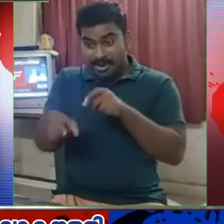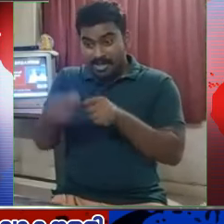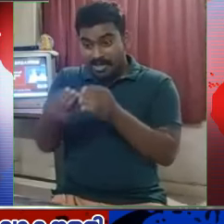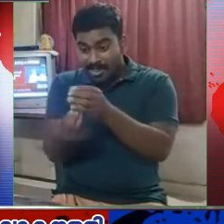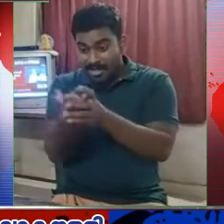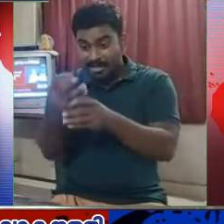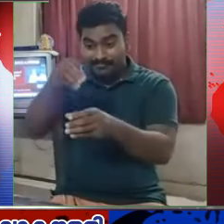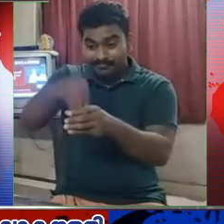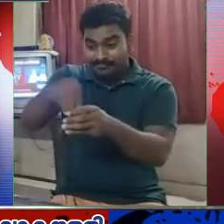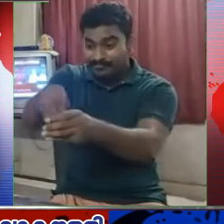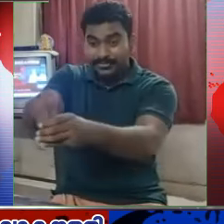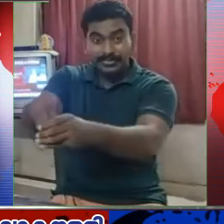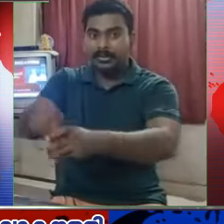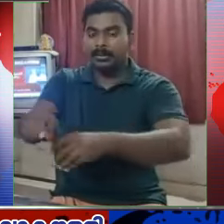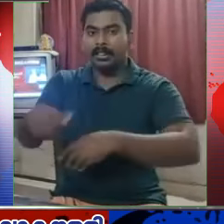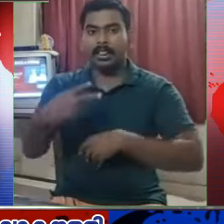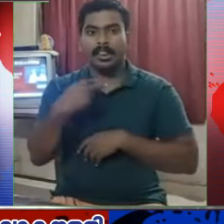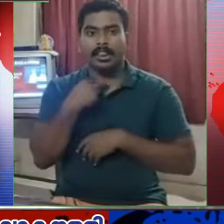ഉണ്ടാവുന്നത്